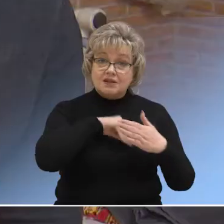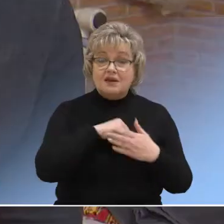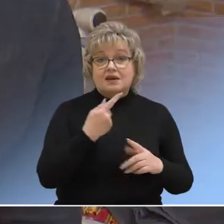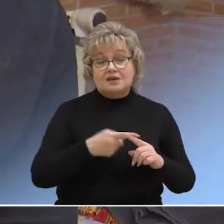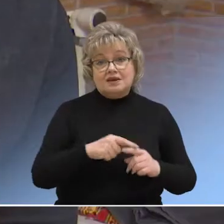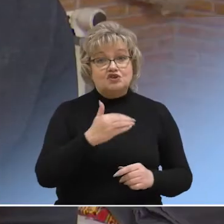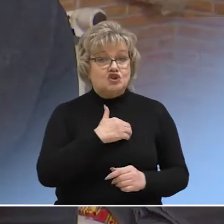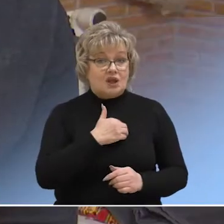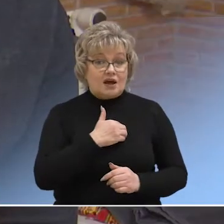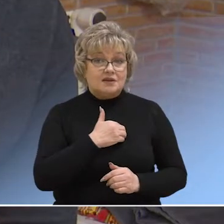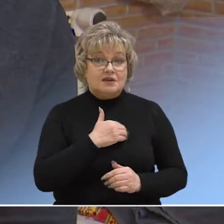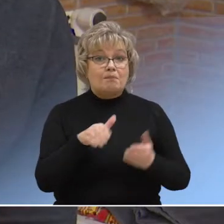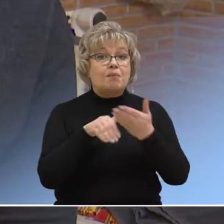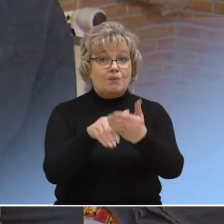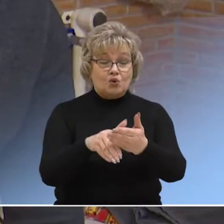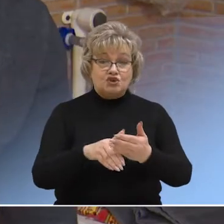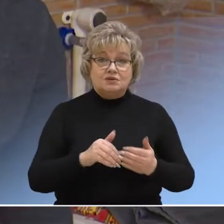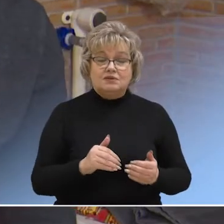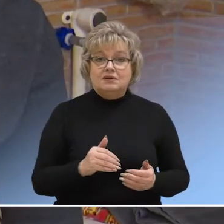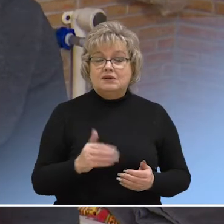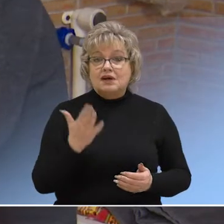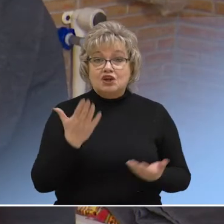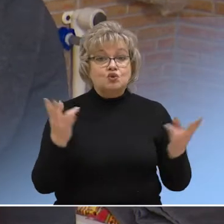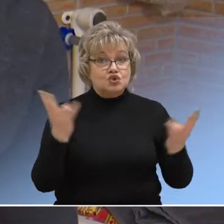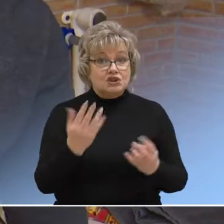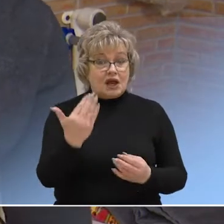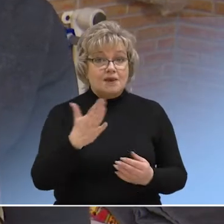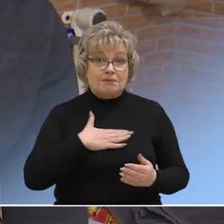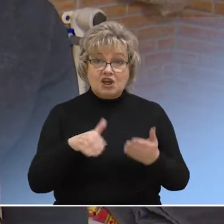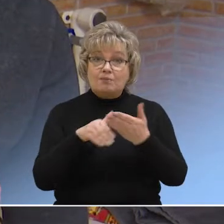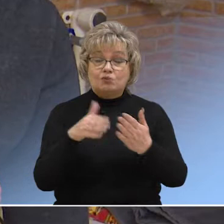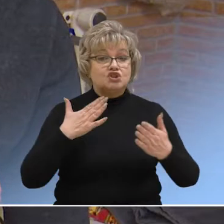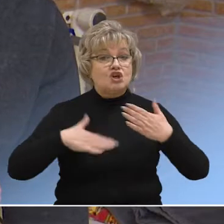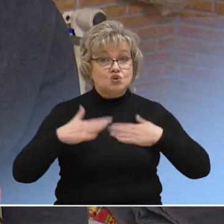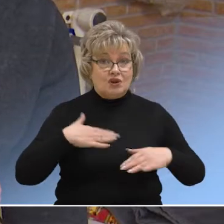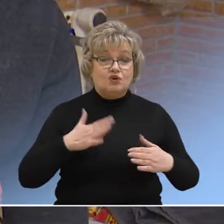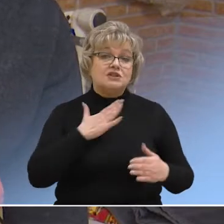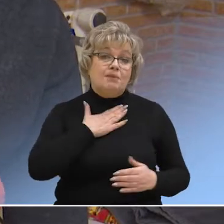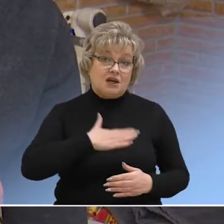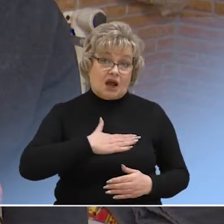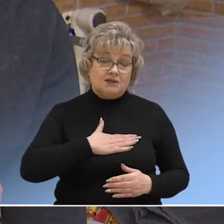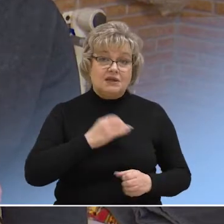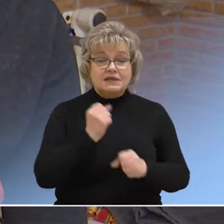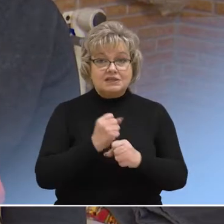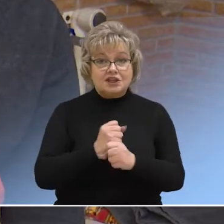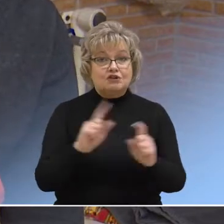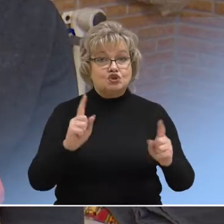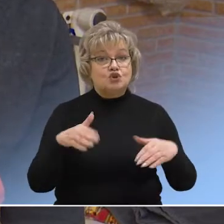это желание помочь. Что, если нужна моя помощь какая-то, я с удовольствием рада сделать